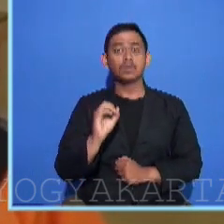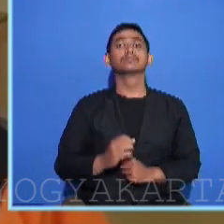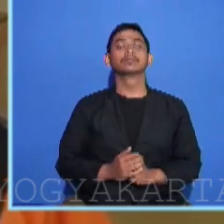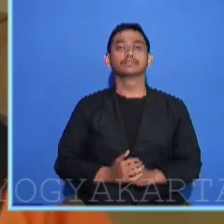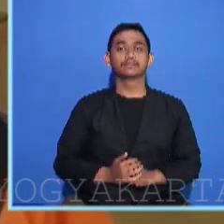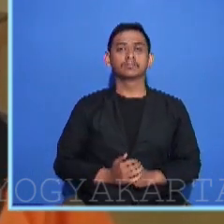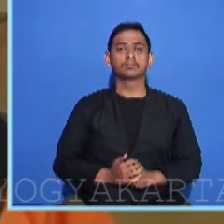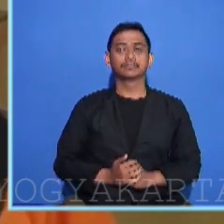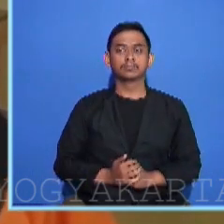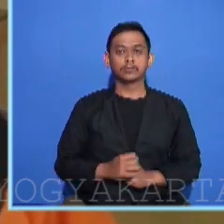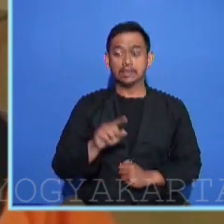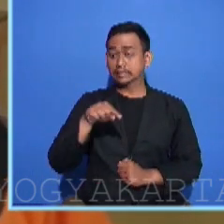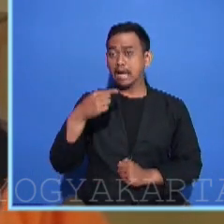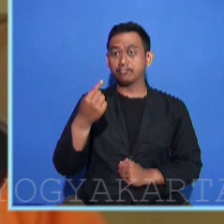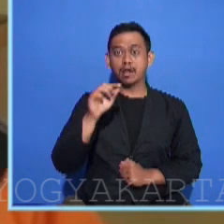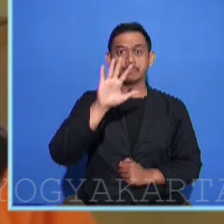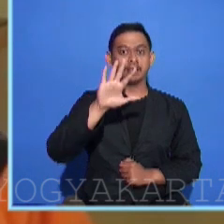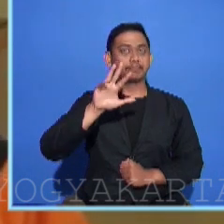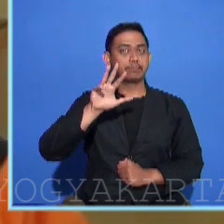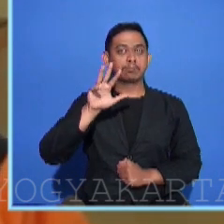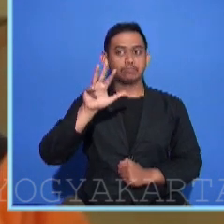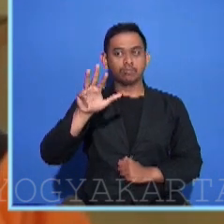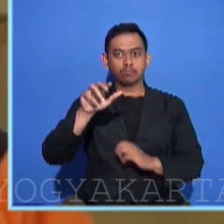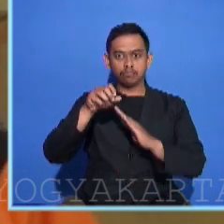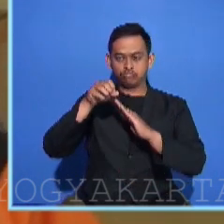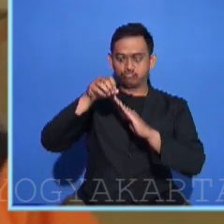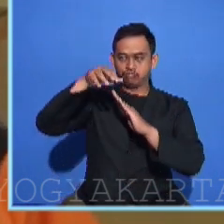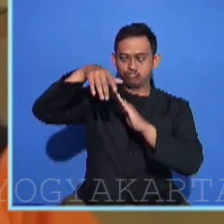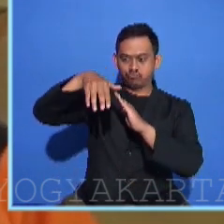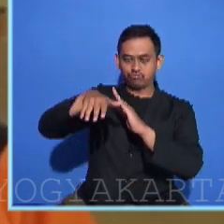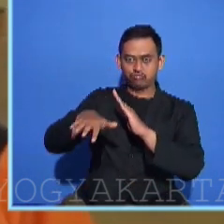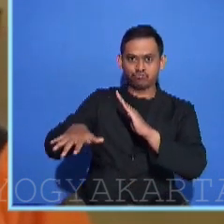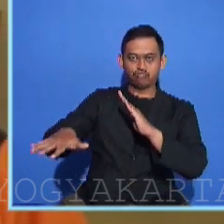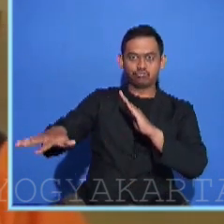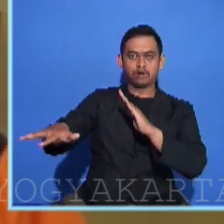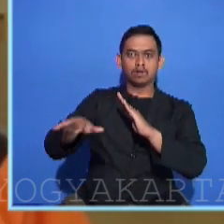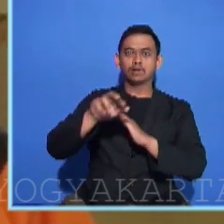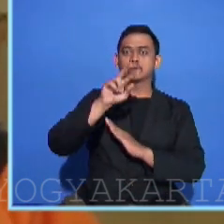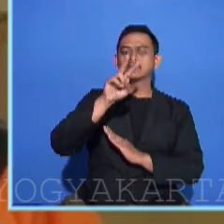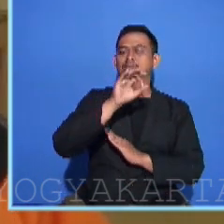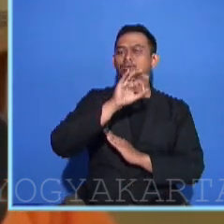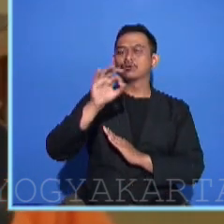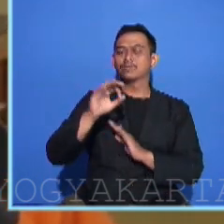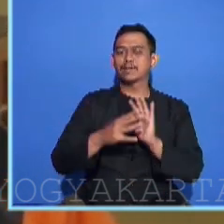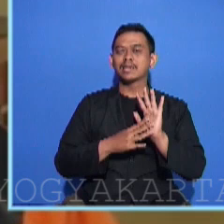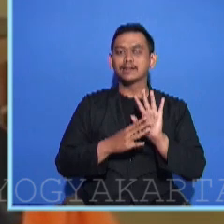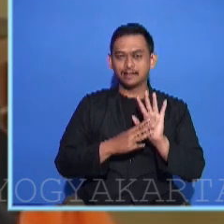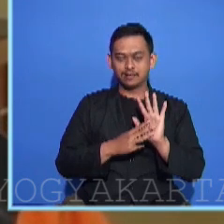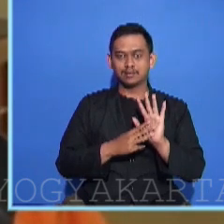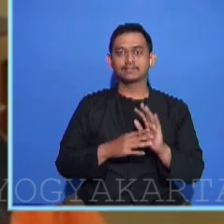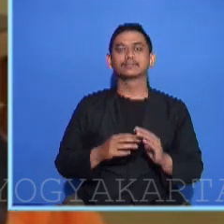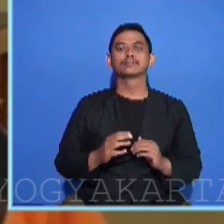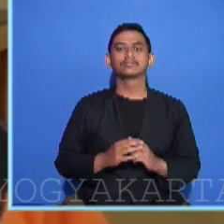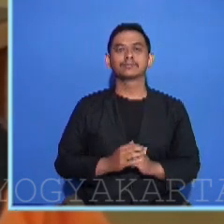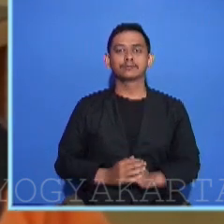59 dengan jarak internasional 2000 meter ke arah barat daya untuk arah